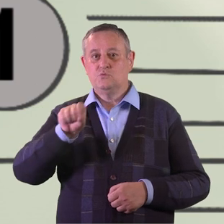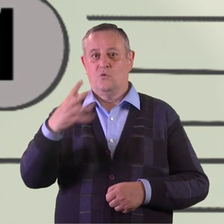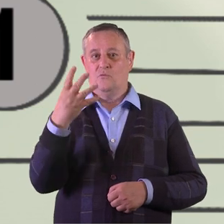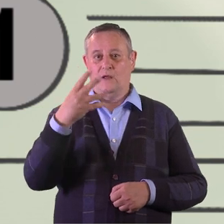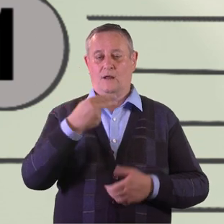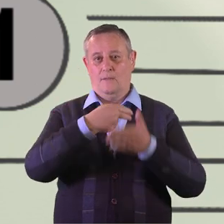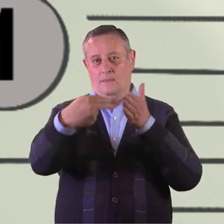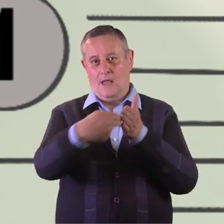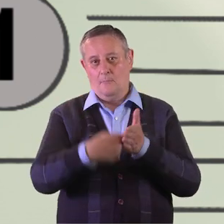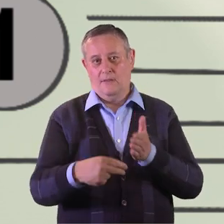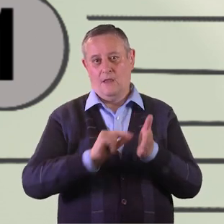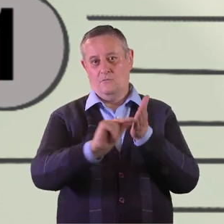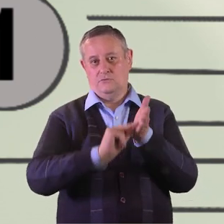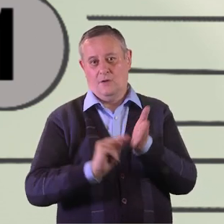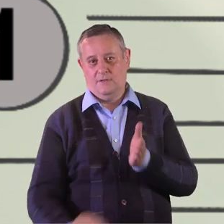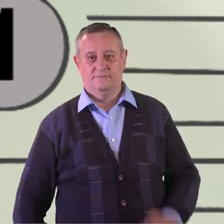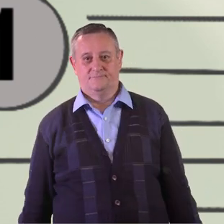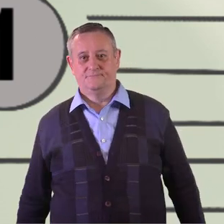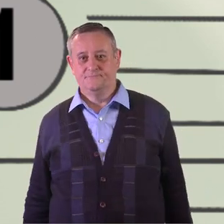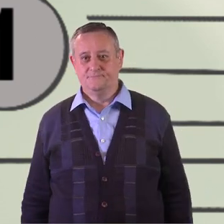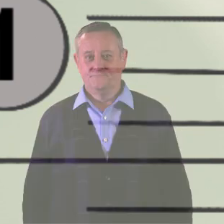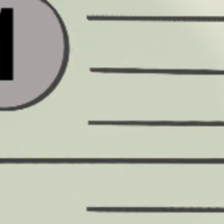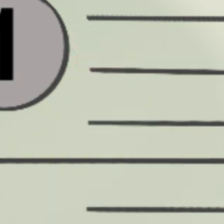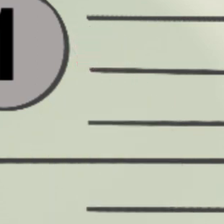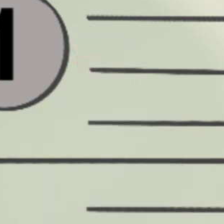Menschen können bis zu vier Namen aufschreiben